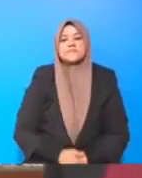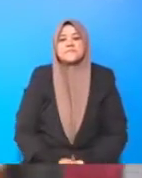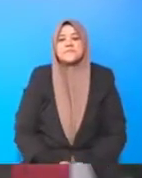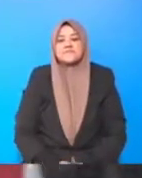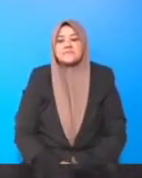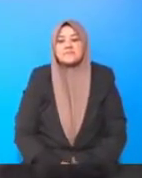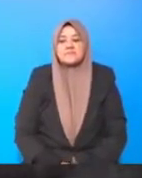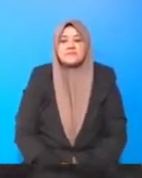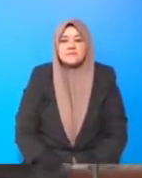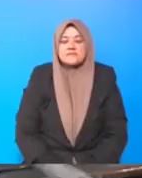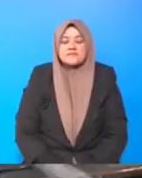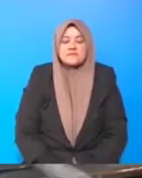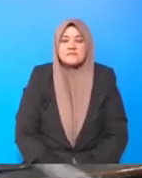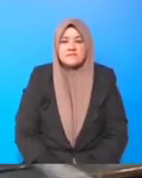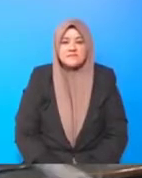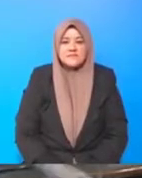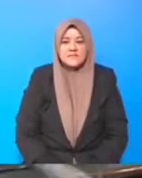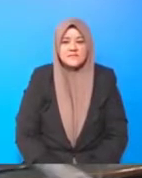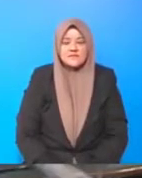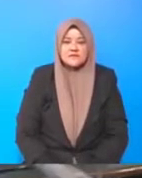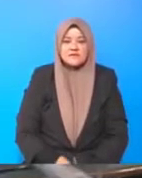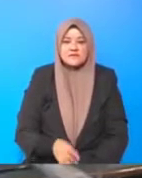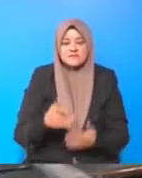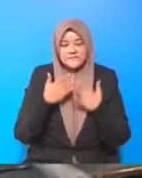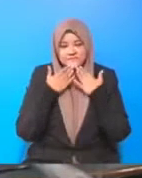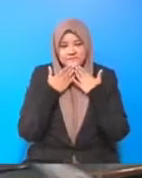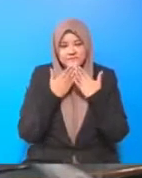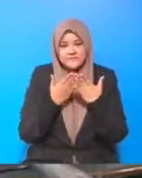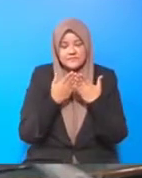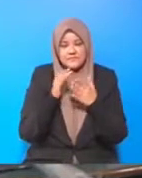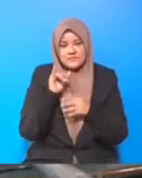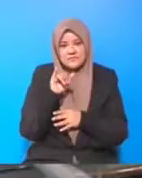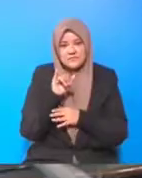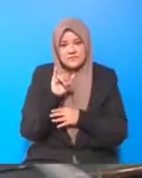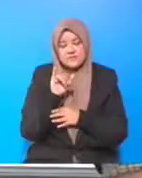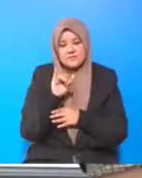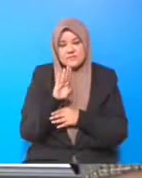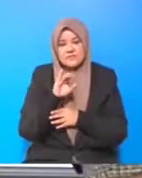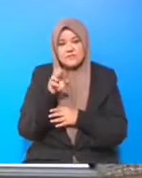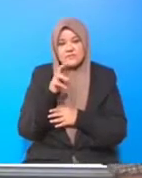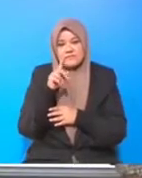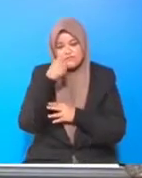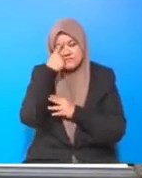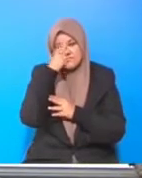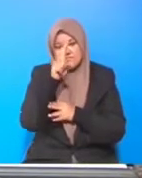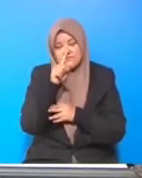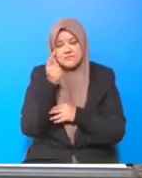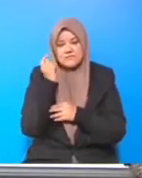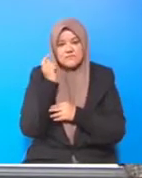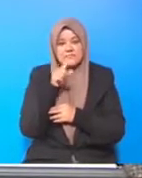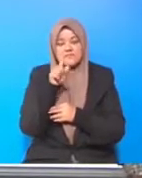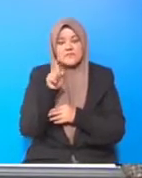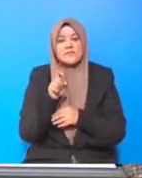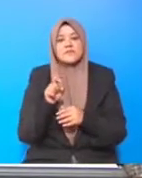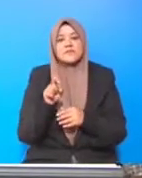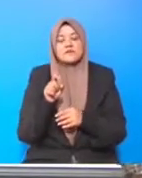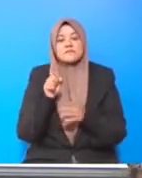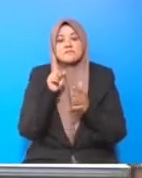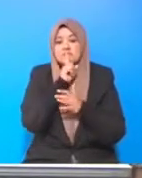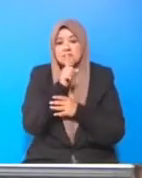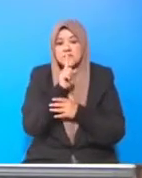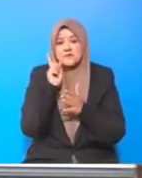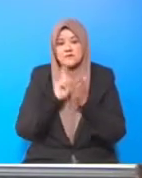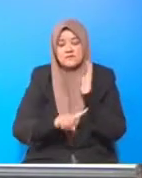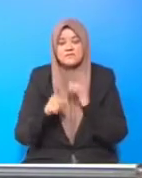jawab ngasih satu menit terima kasih ya Bu Ma jemput di atas konsen itu sebenarnya